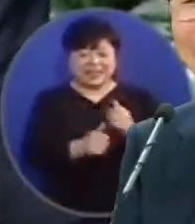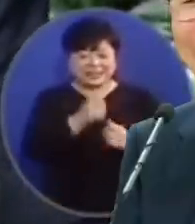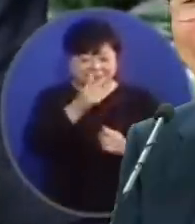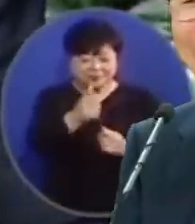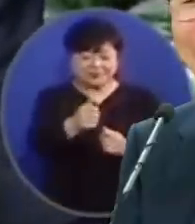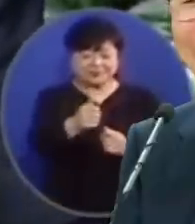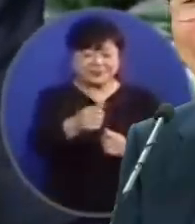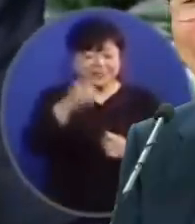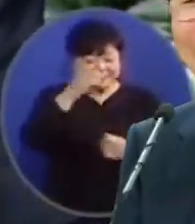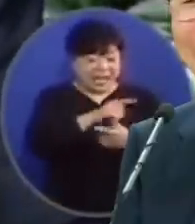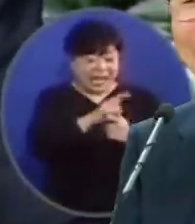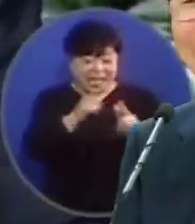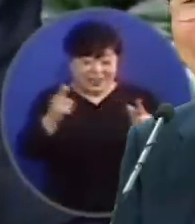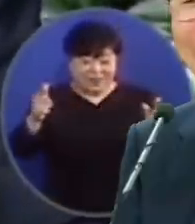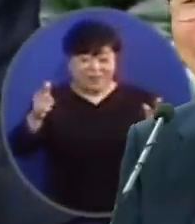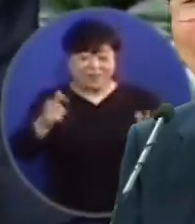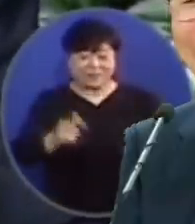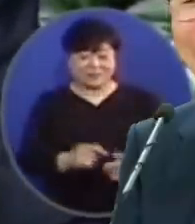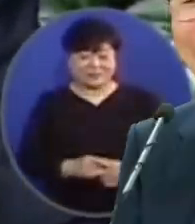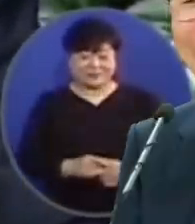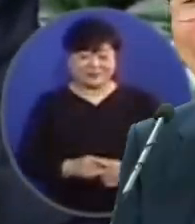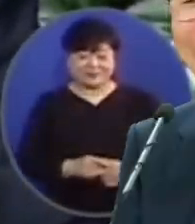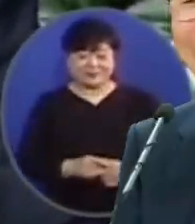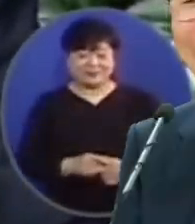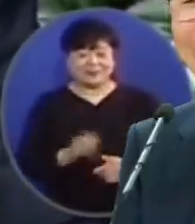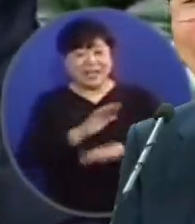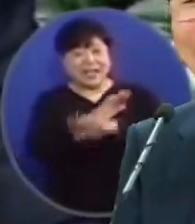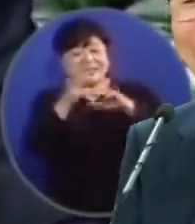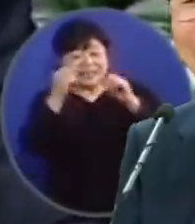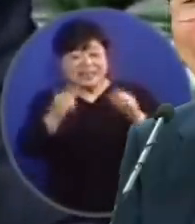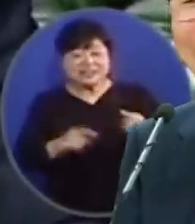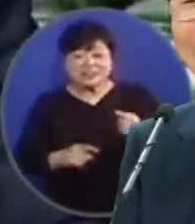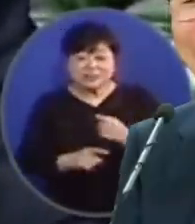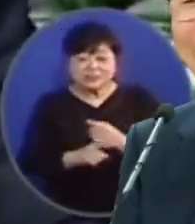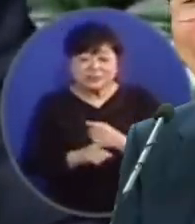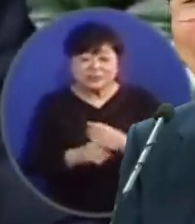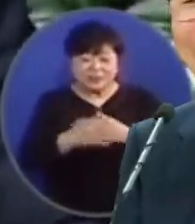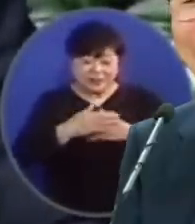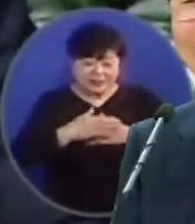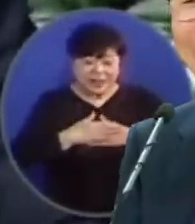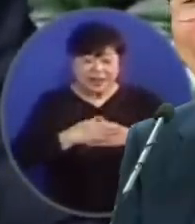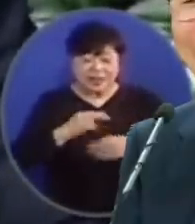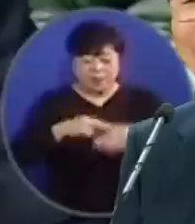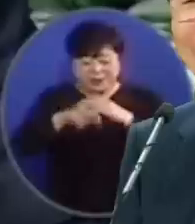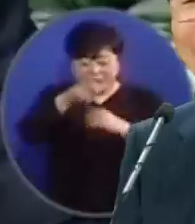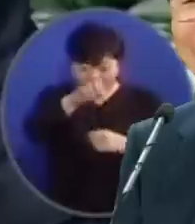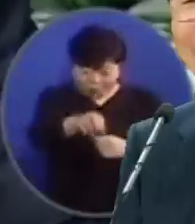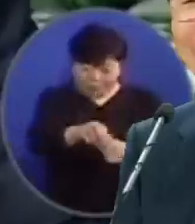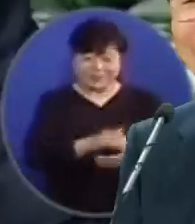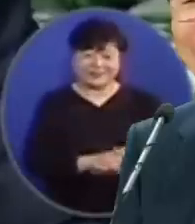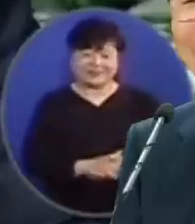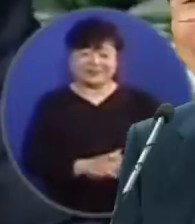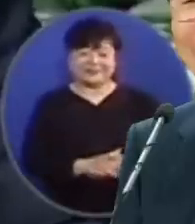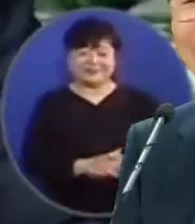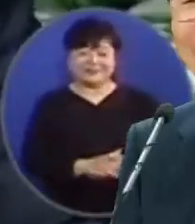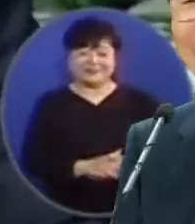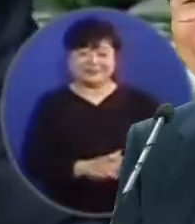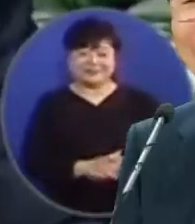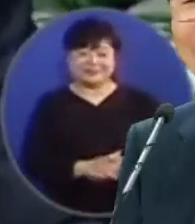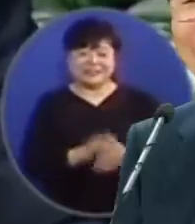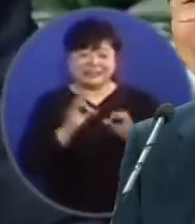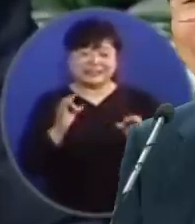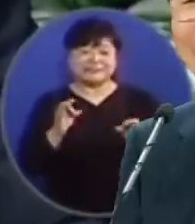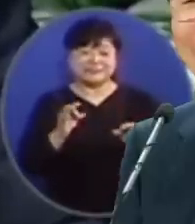하나님은 그냥 하나님이 아니신 것입니다. 왜 하나님이 하늘에 계십니까? 저는 나의 피란처입니다. 김씨,